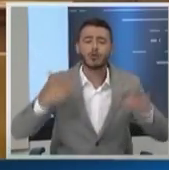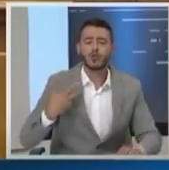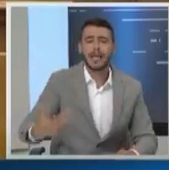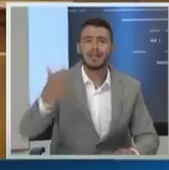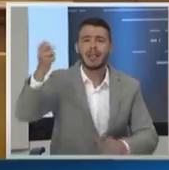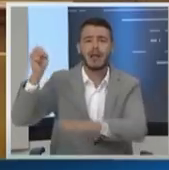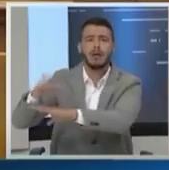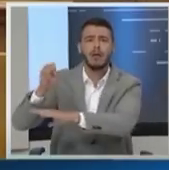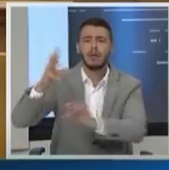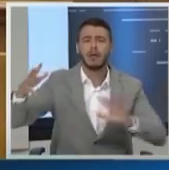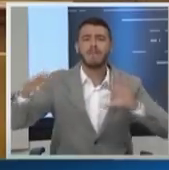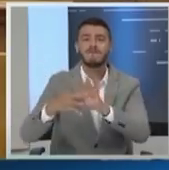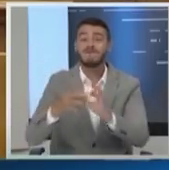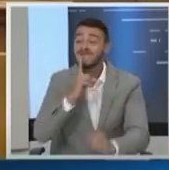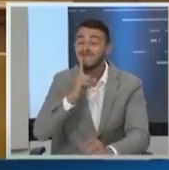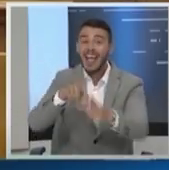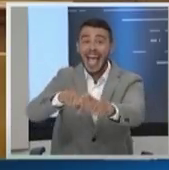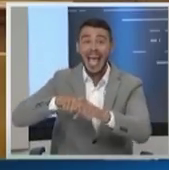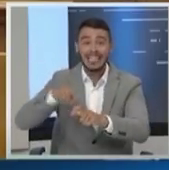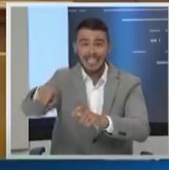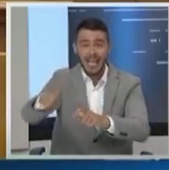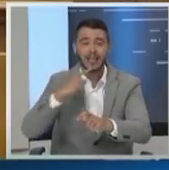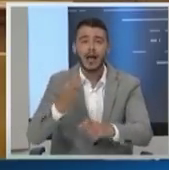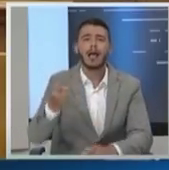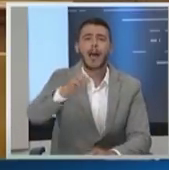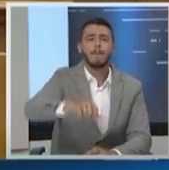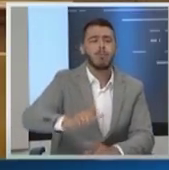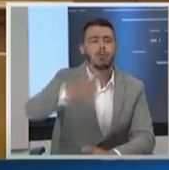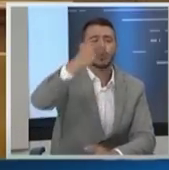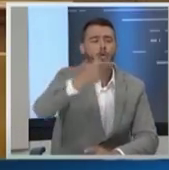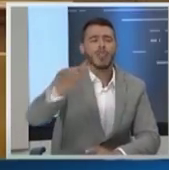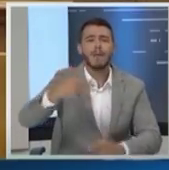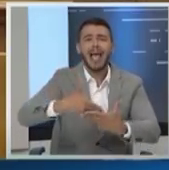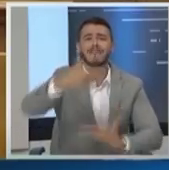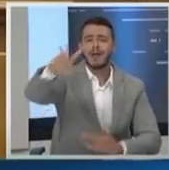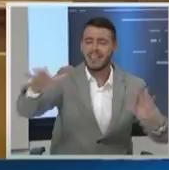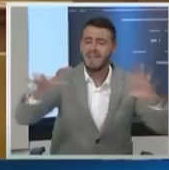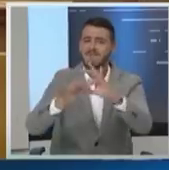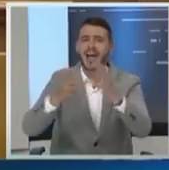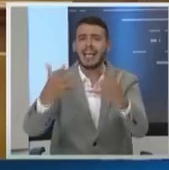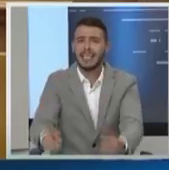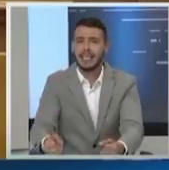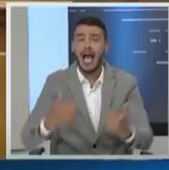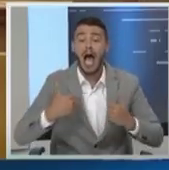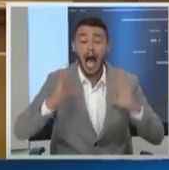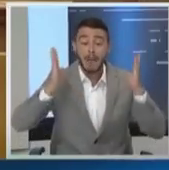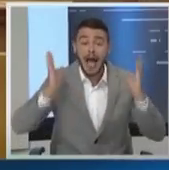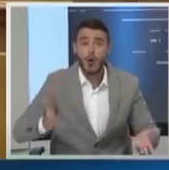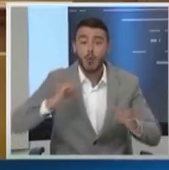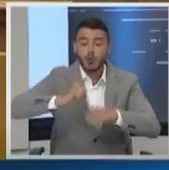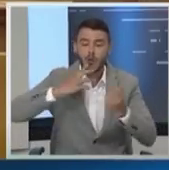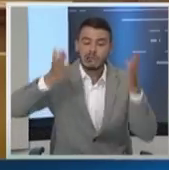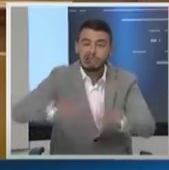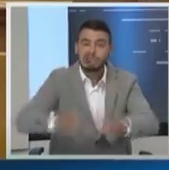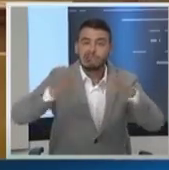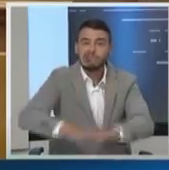offshore ήταν η ίδια που έδωσε 8 εκατομμύρια στην εφημερίδα Πρώτο Θέμα. Τι θα έγραφα, τι θα έλεγα. Και αν μου